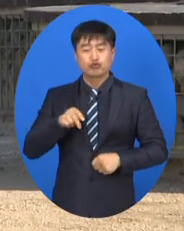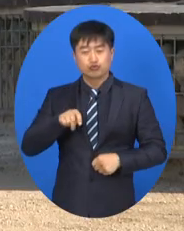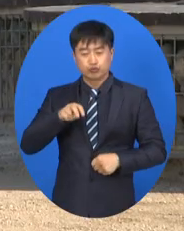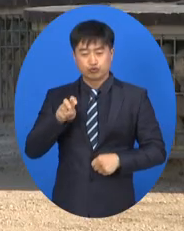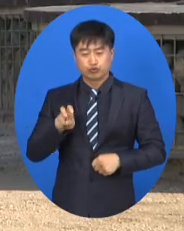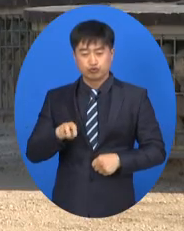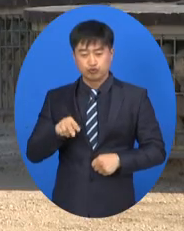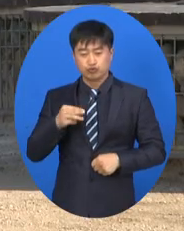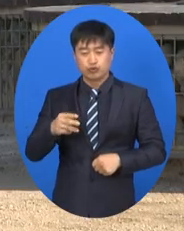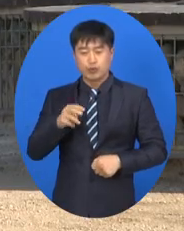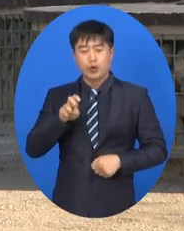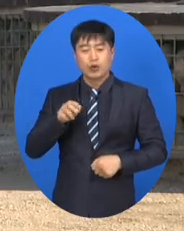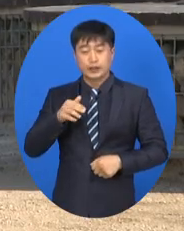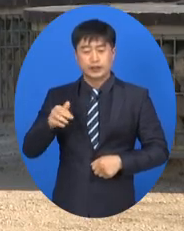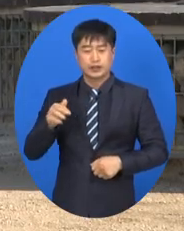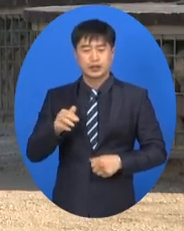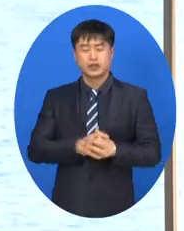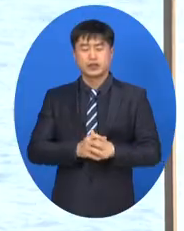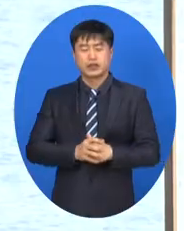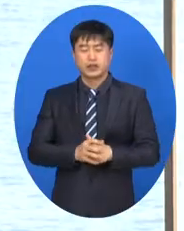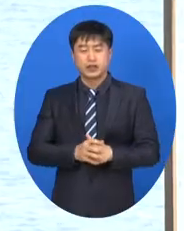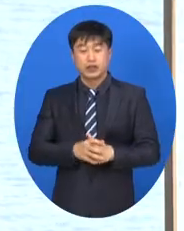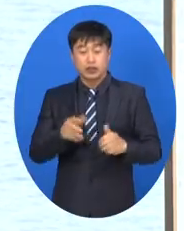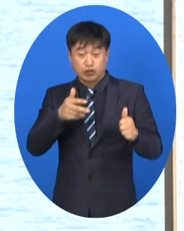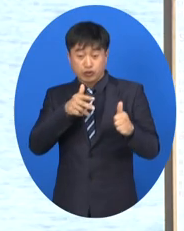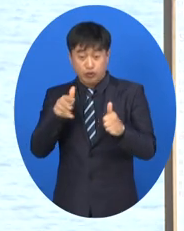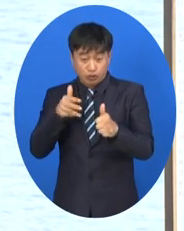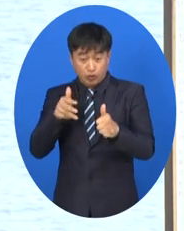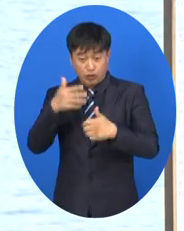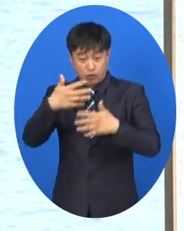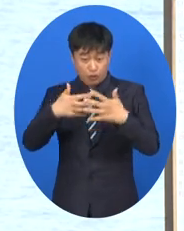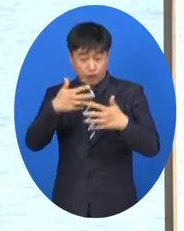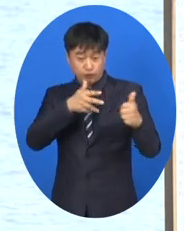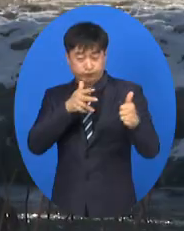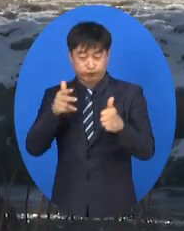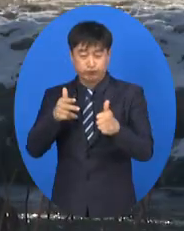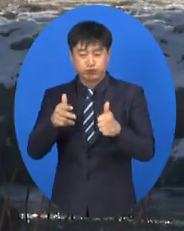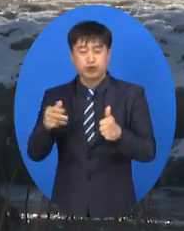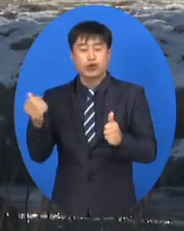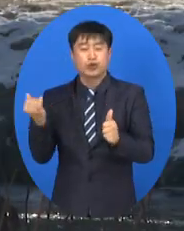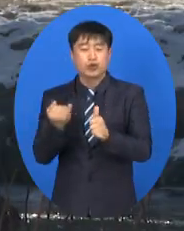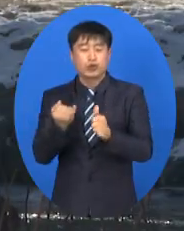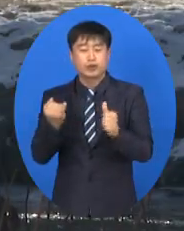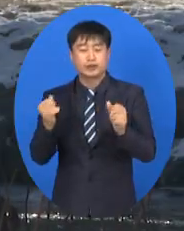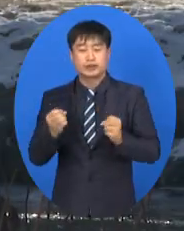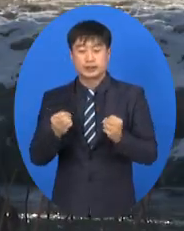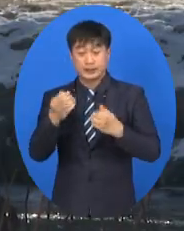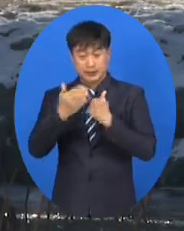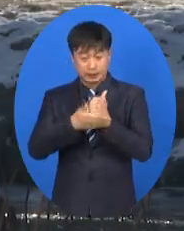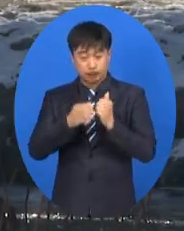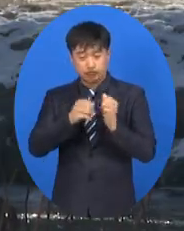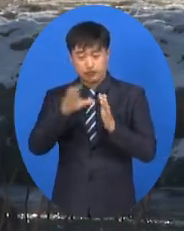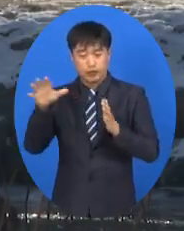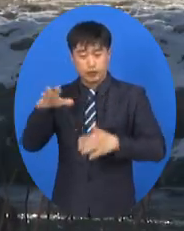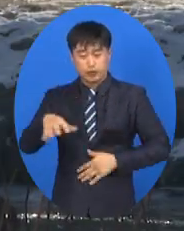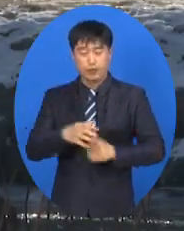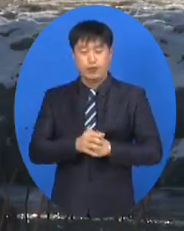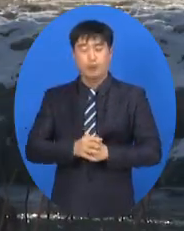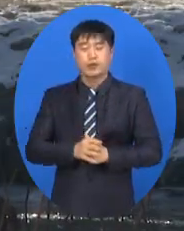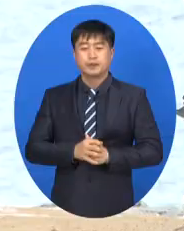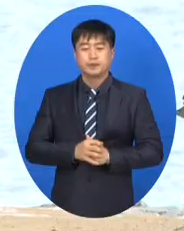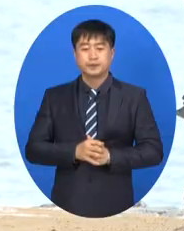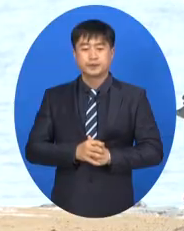촬영지로 유명하고 결혼사진 장소로도 인기입니다. 이른 아침에 피어나는 물안개와 겨울 설경, 일몰이